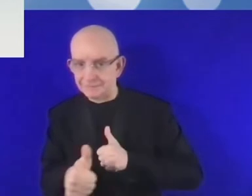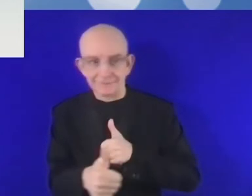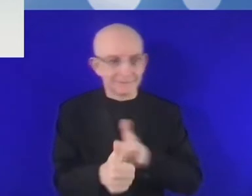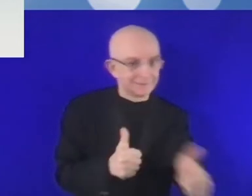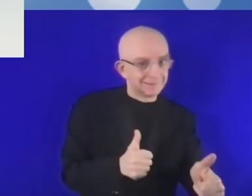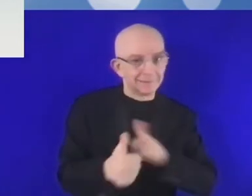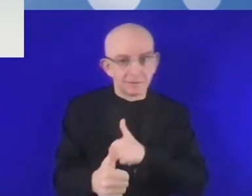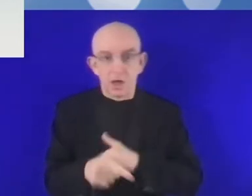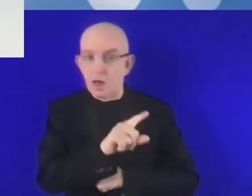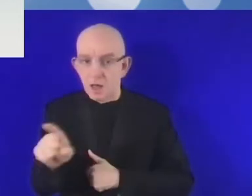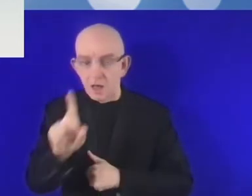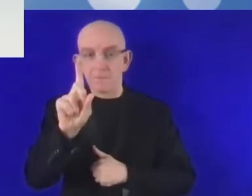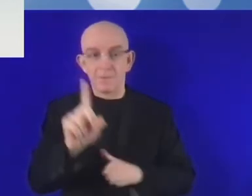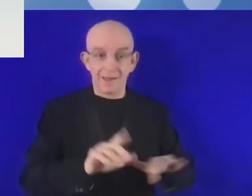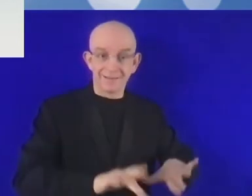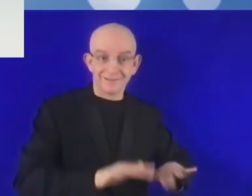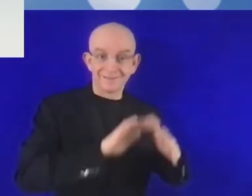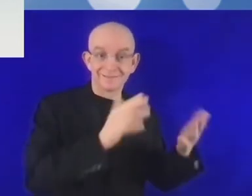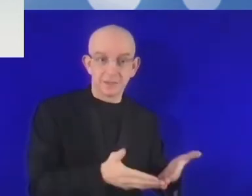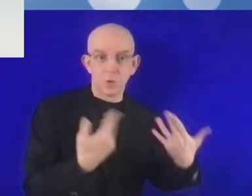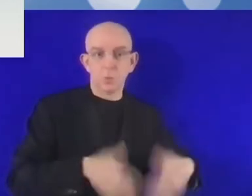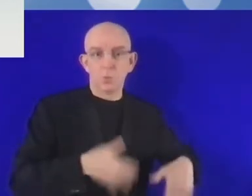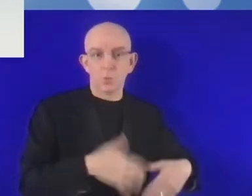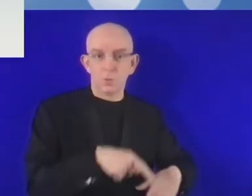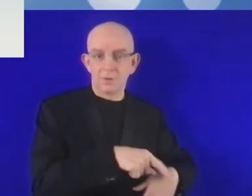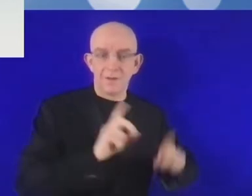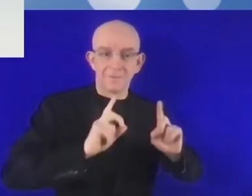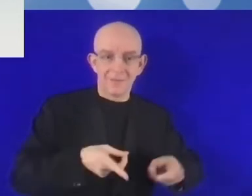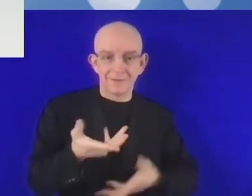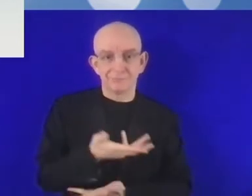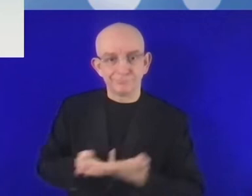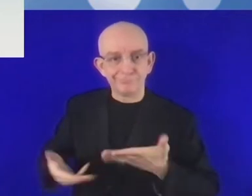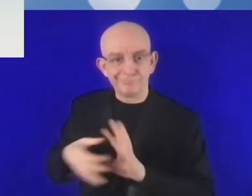مراكز العمل الكبيرة، استطاعوا أن يعملوا واستطاعوا